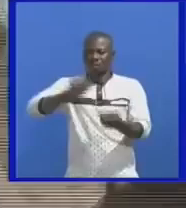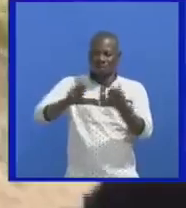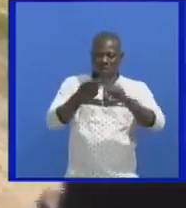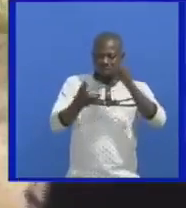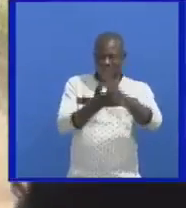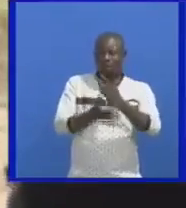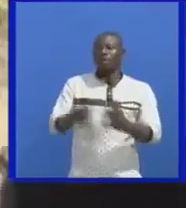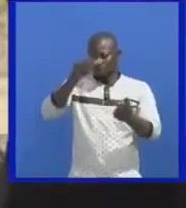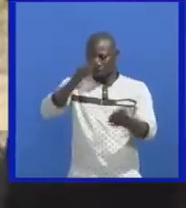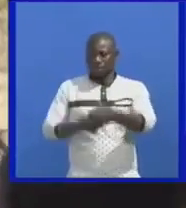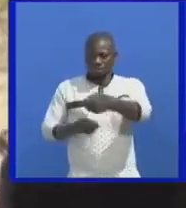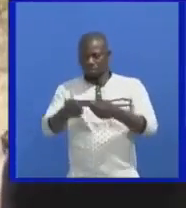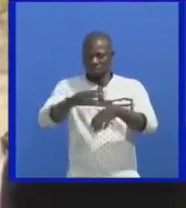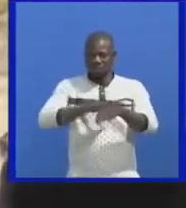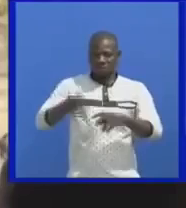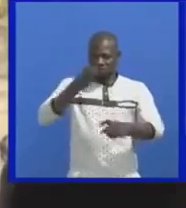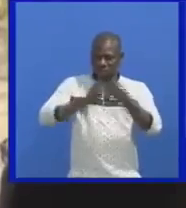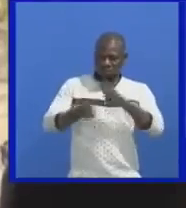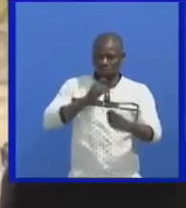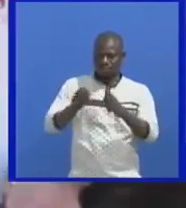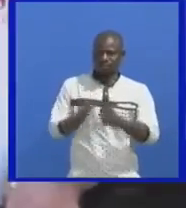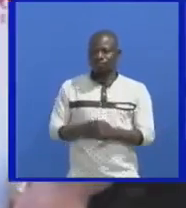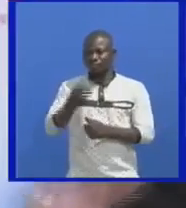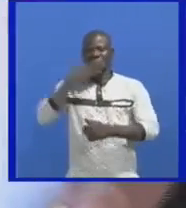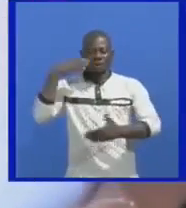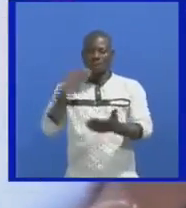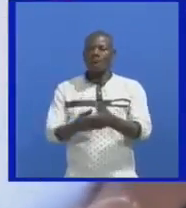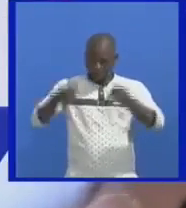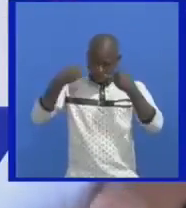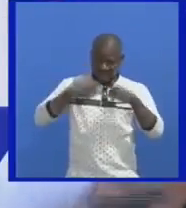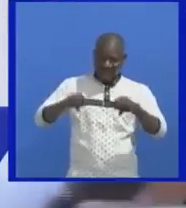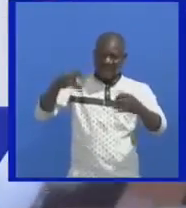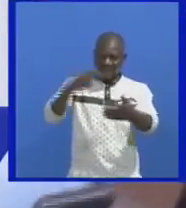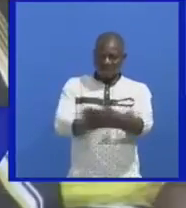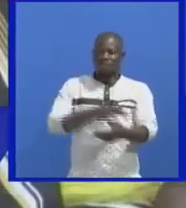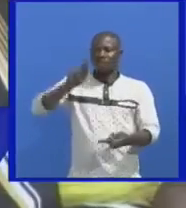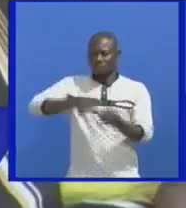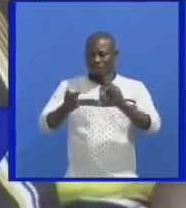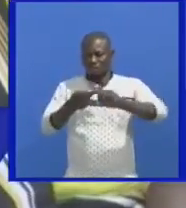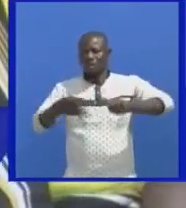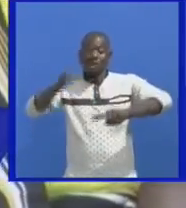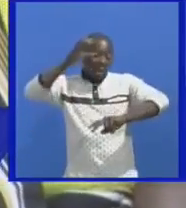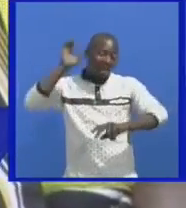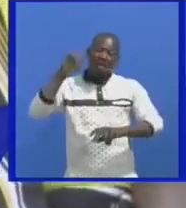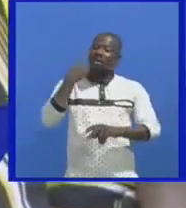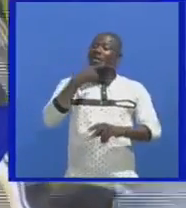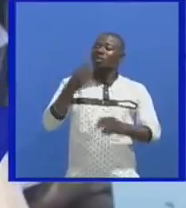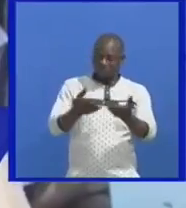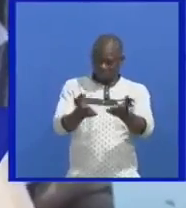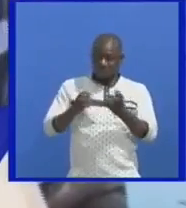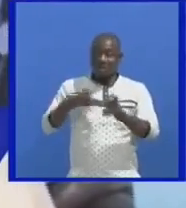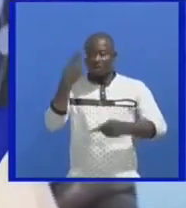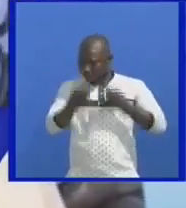les contraintes liées à la filière. La bonne nouvelle, les nouveaux partenaires chinois qui ont tenu à faire le déplacement sur le